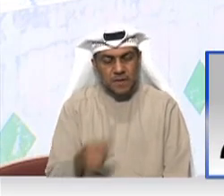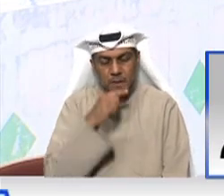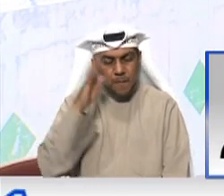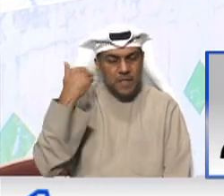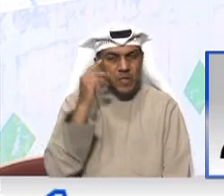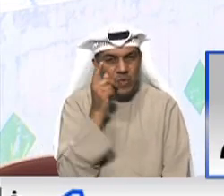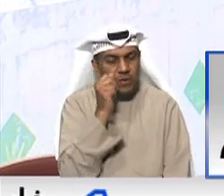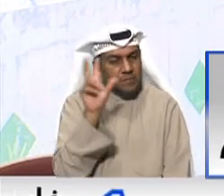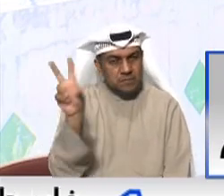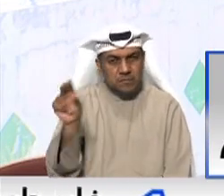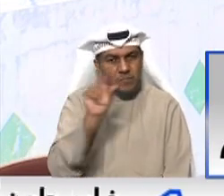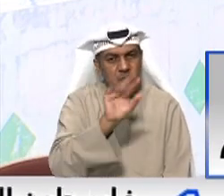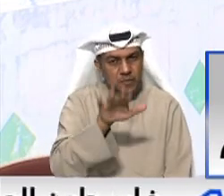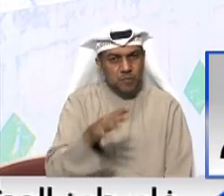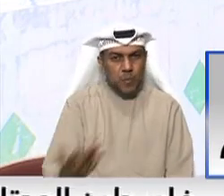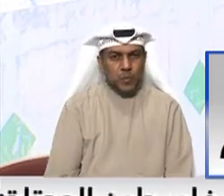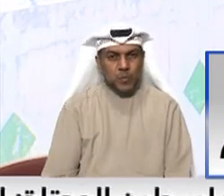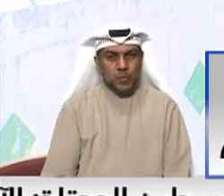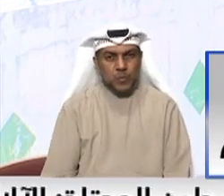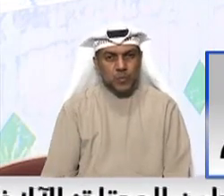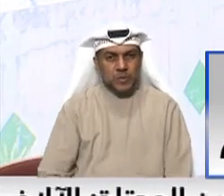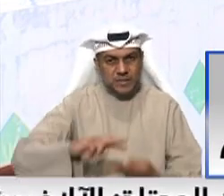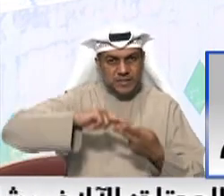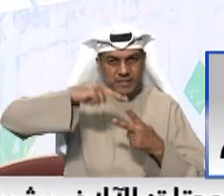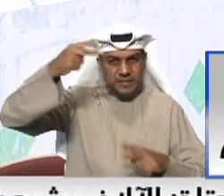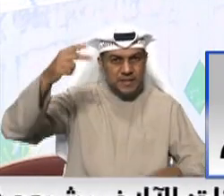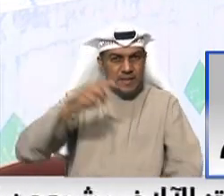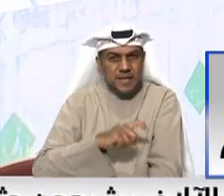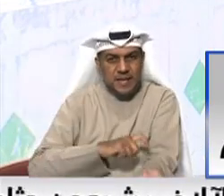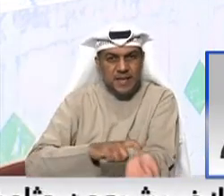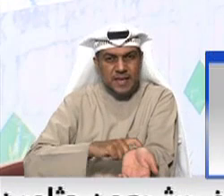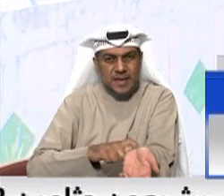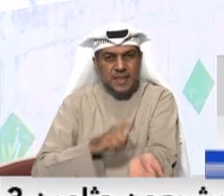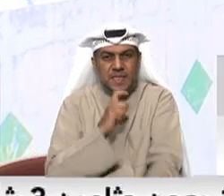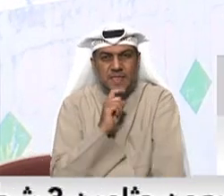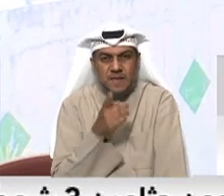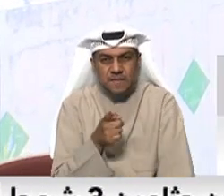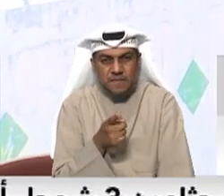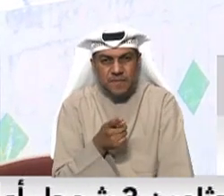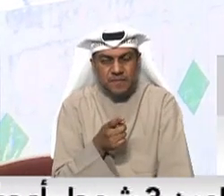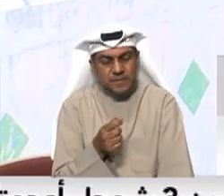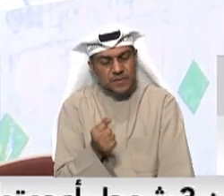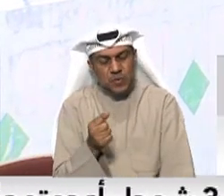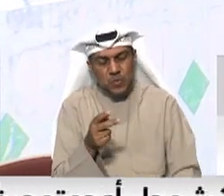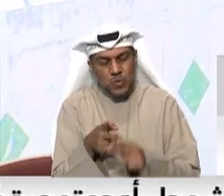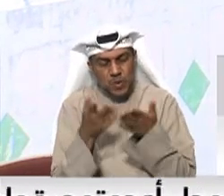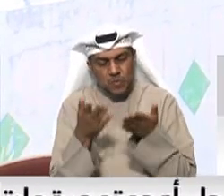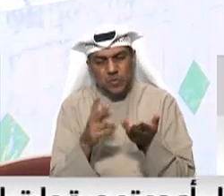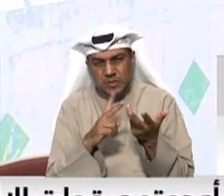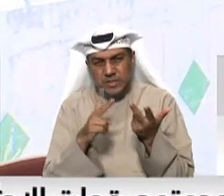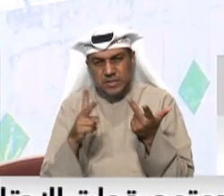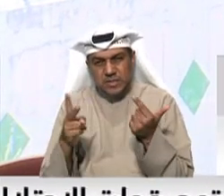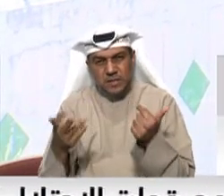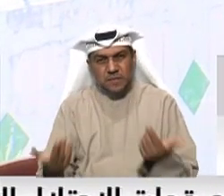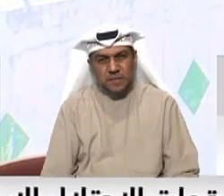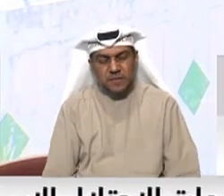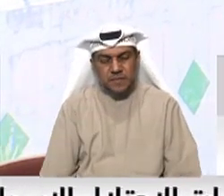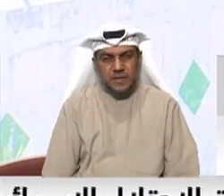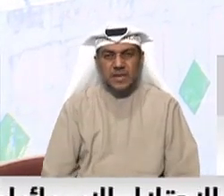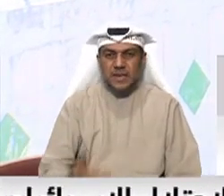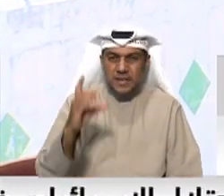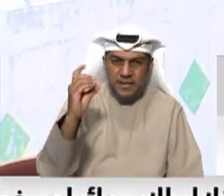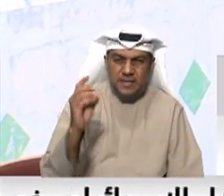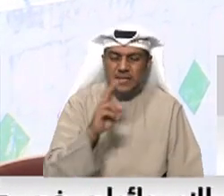والذكور متعادلين انواع الانيميا المنغليه كلها موجوده بالكويت اللي هو والسكل دي انواع